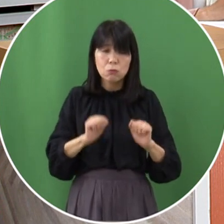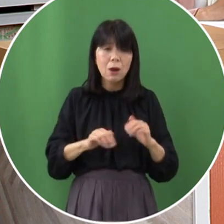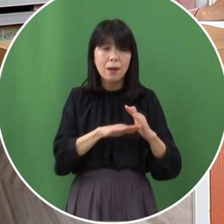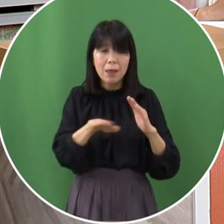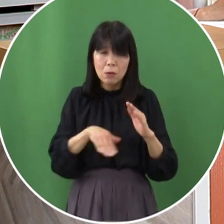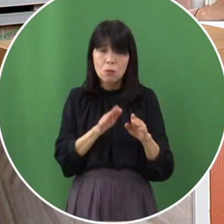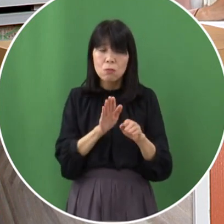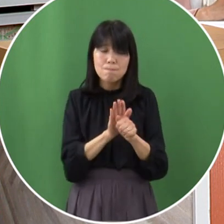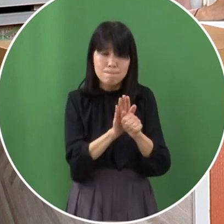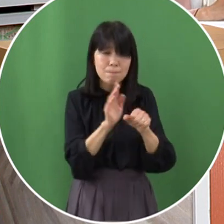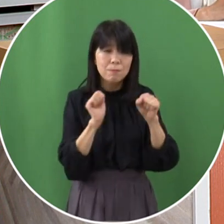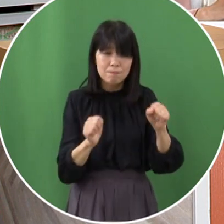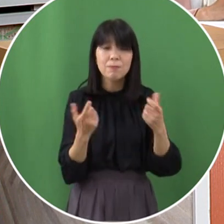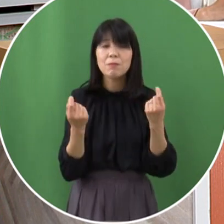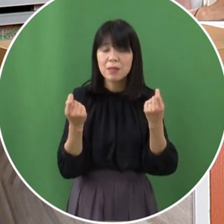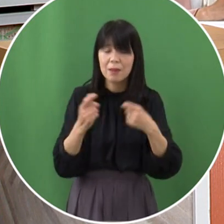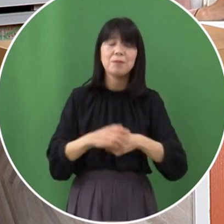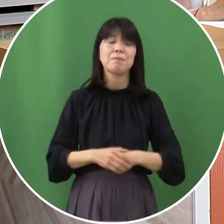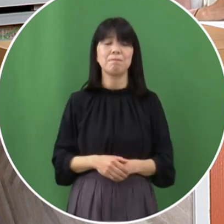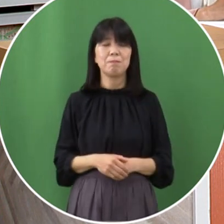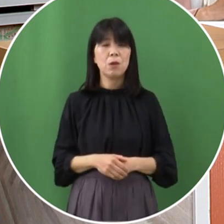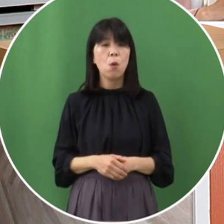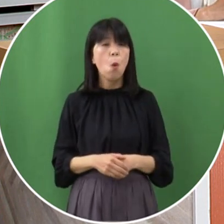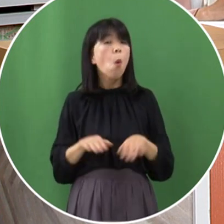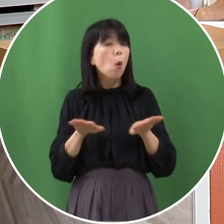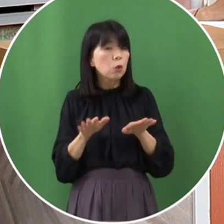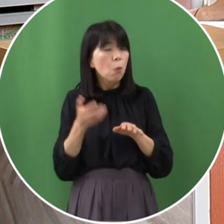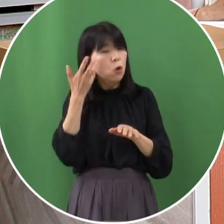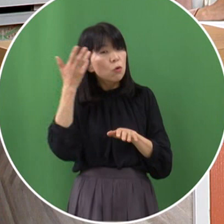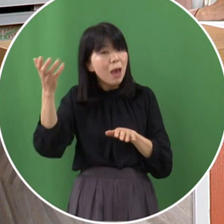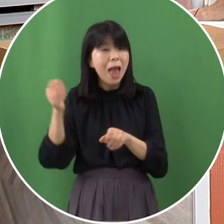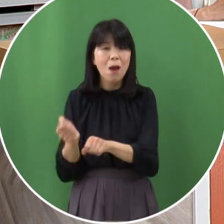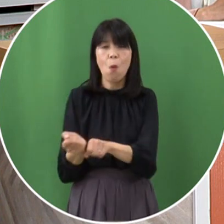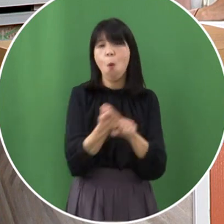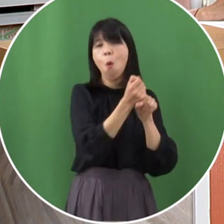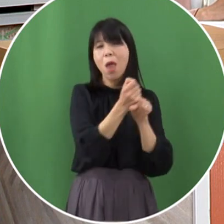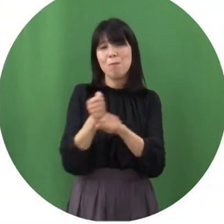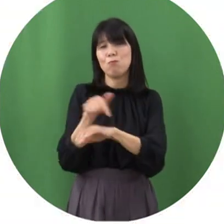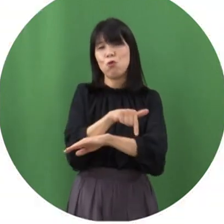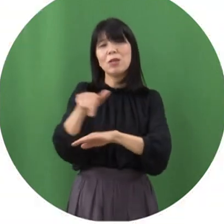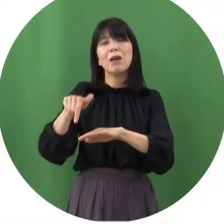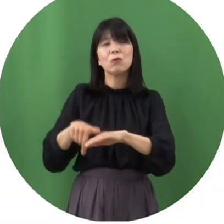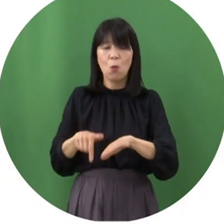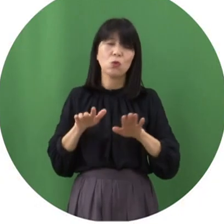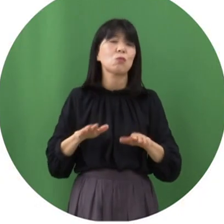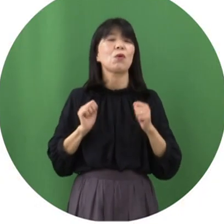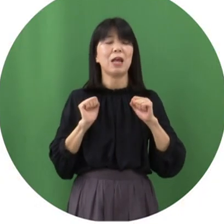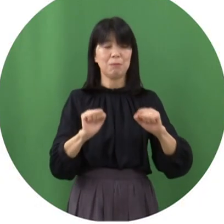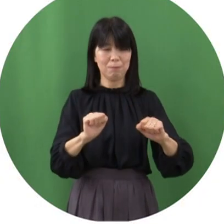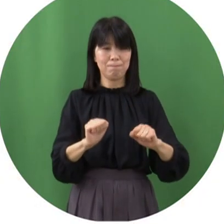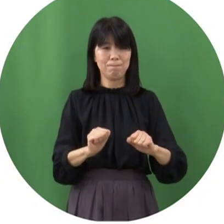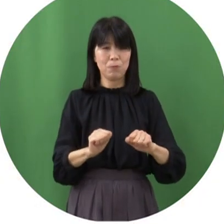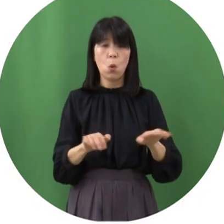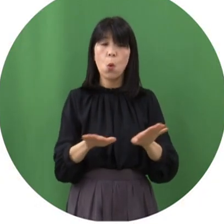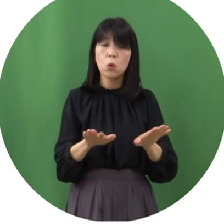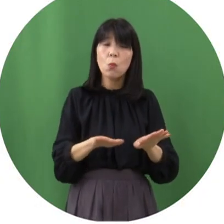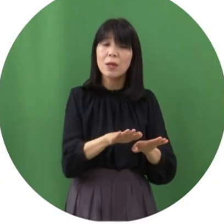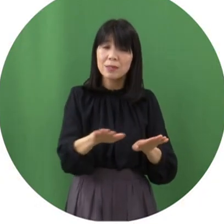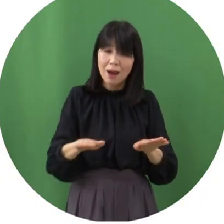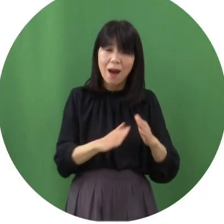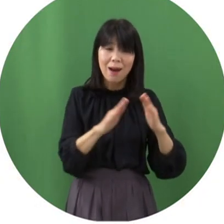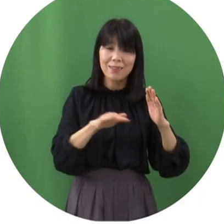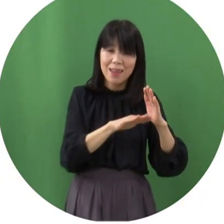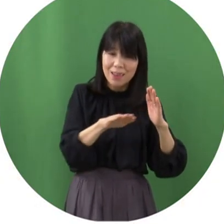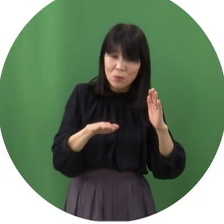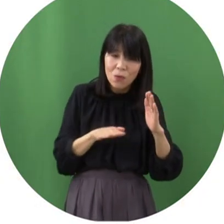にはどうでしょうか？ 子ども夢応援プロジェクトを今年も実施します。 子どもたちが家庭環境や経済